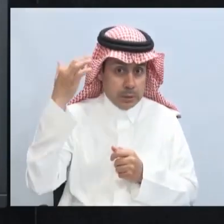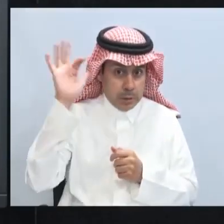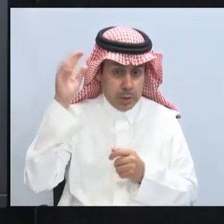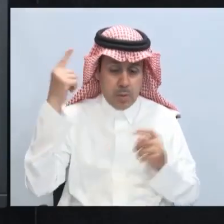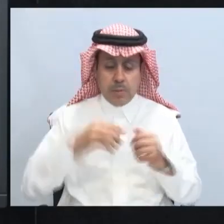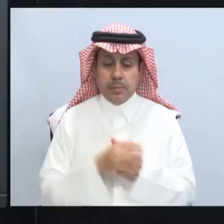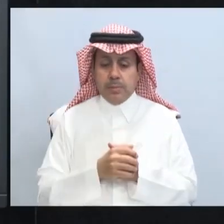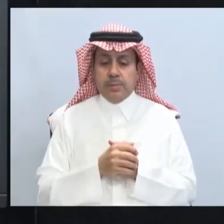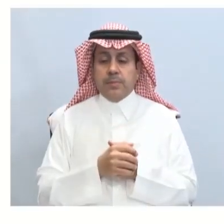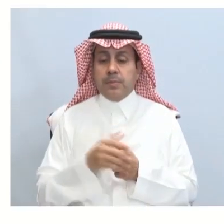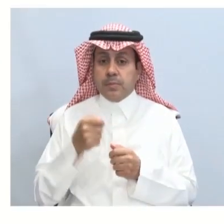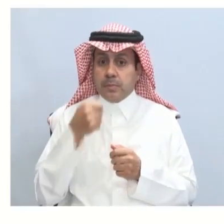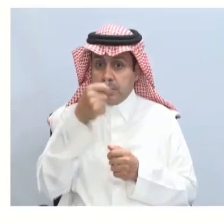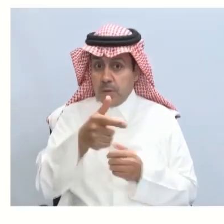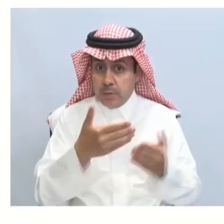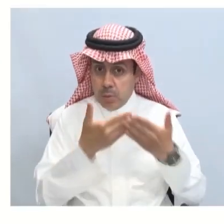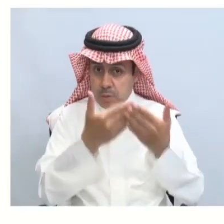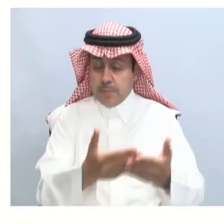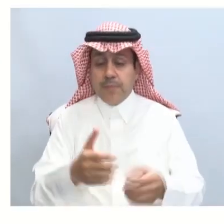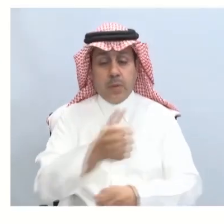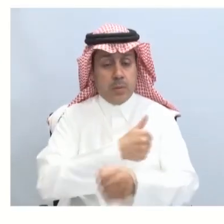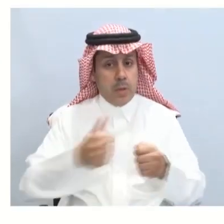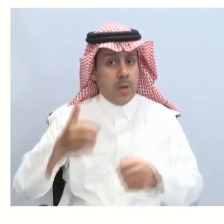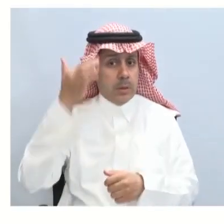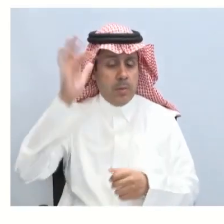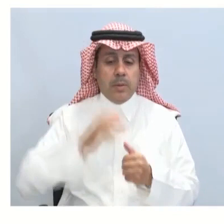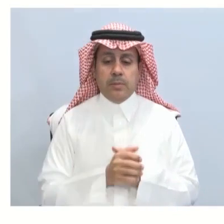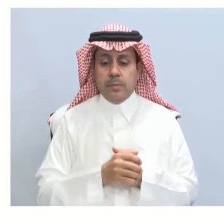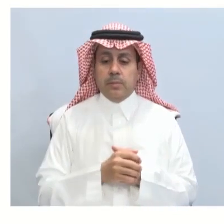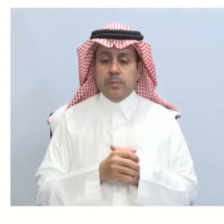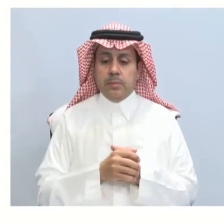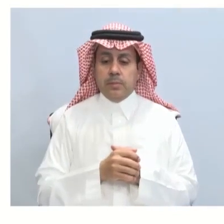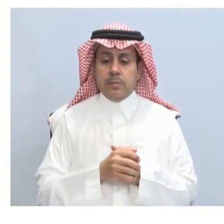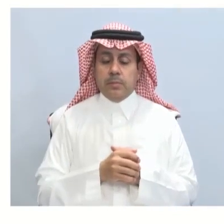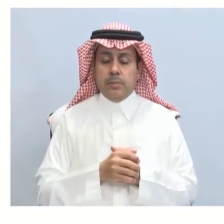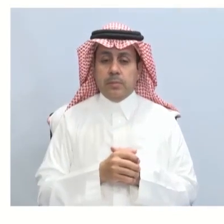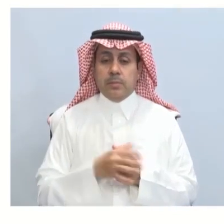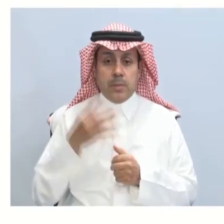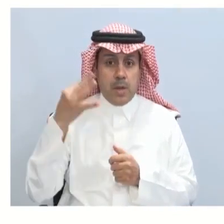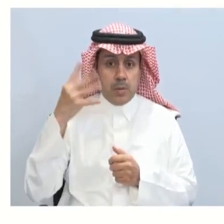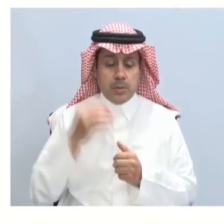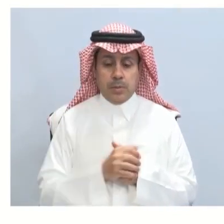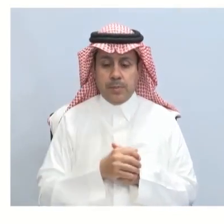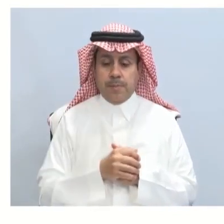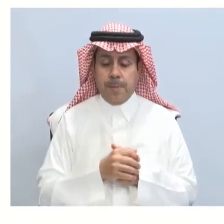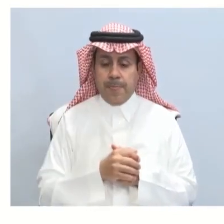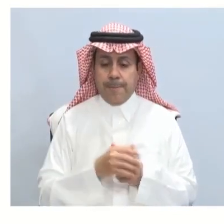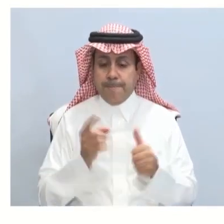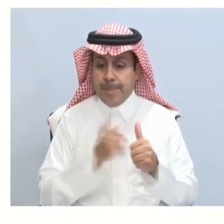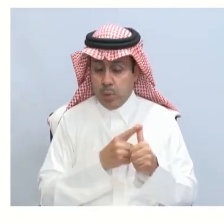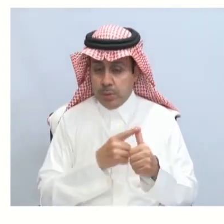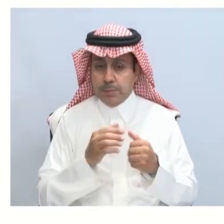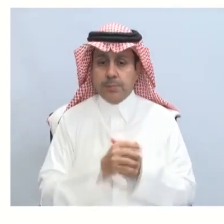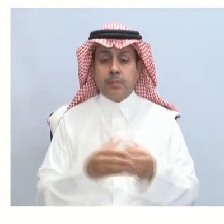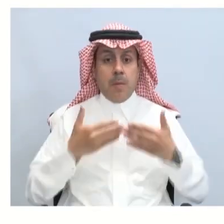الجائز هنا دفع الجوائز في المسابقات المباحه دفع الجوائز لا خلو من اربع صور الاولى ان